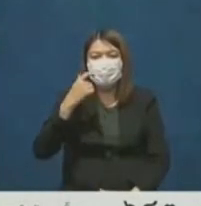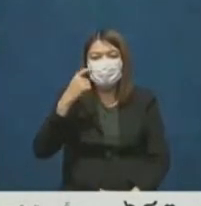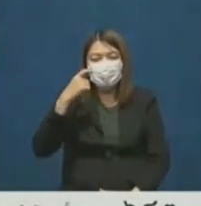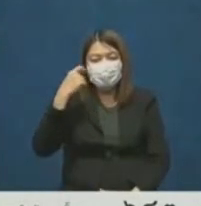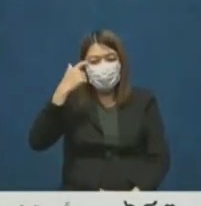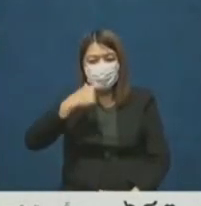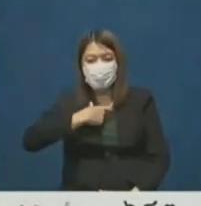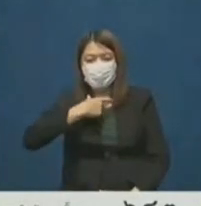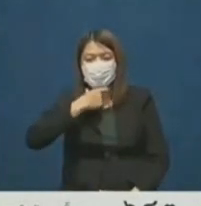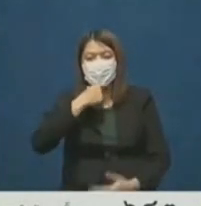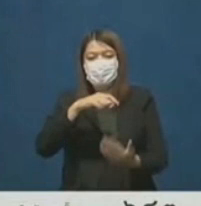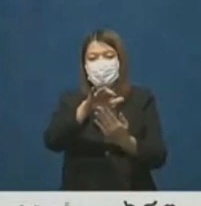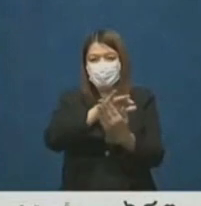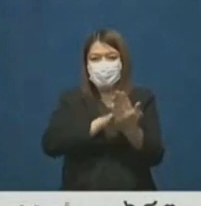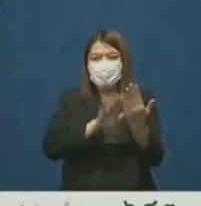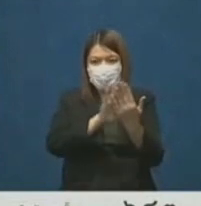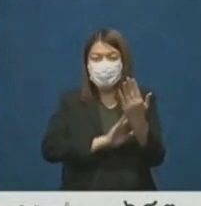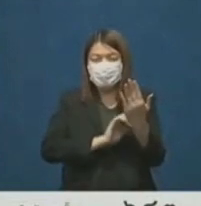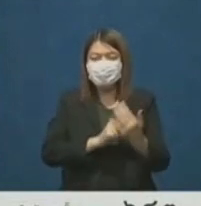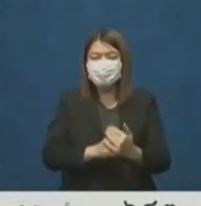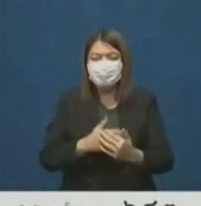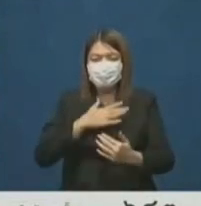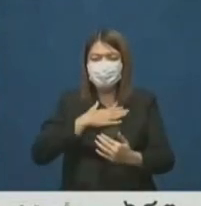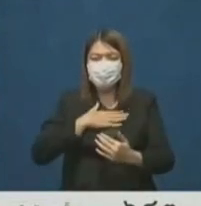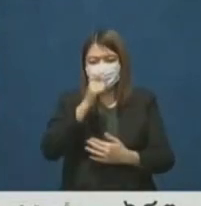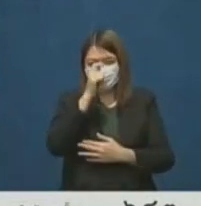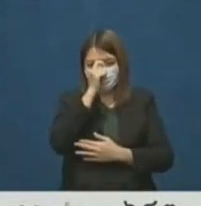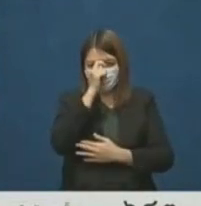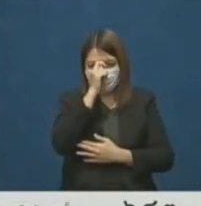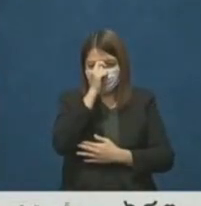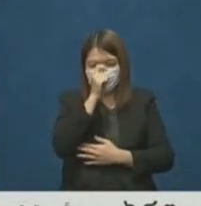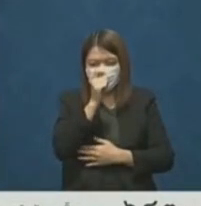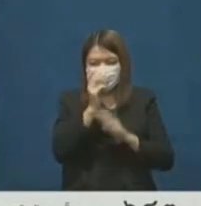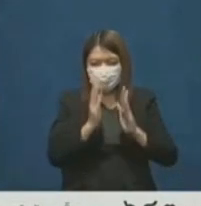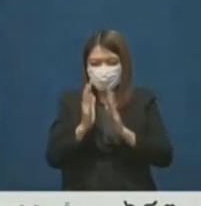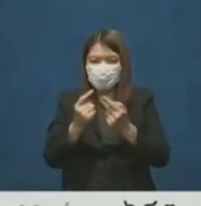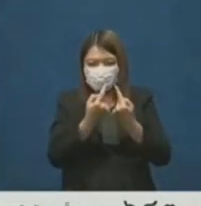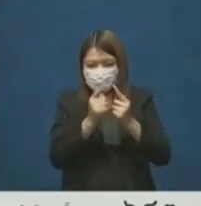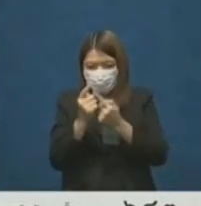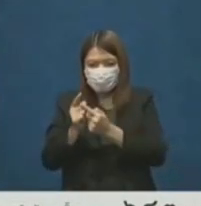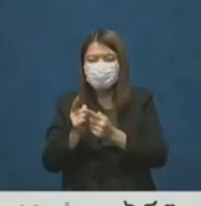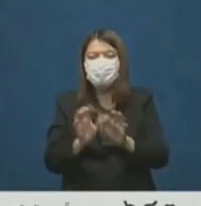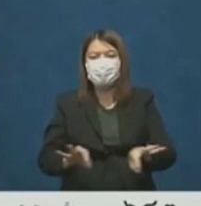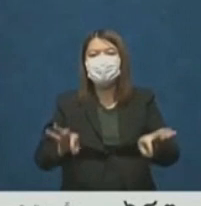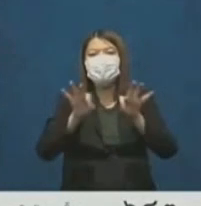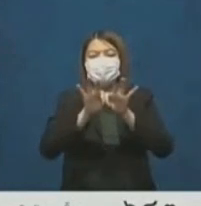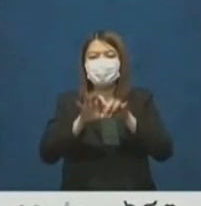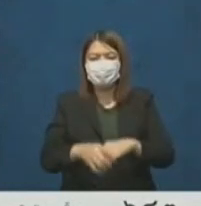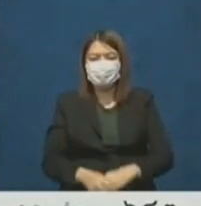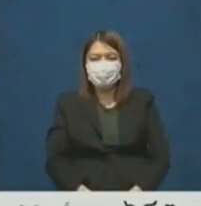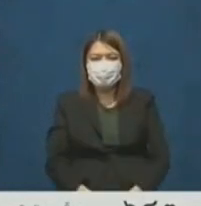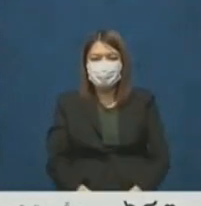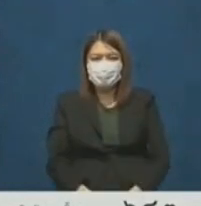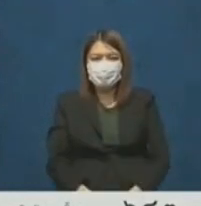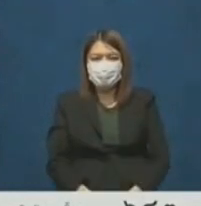ผ่าพื้นเมืองในฐานะสมาชิกรัฐสภาท่านประธานครับการเคารพในความแตกต่างและความหลากหลายเนี่ยเป็นเรื่อง